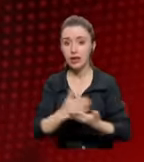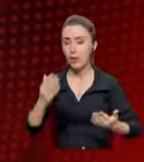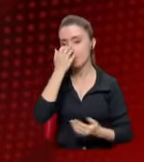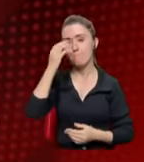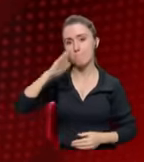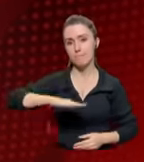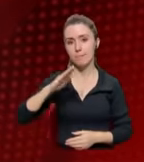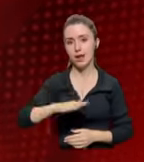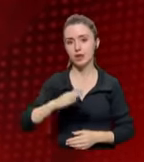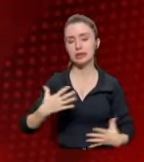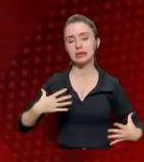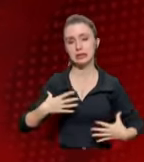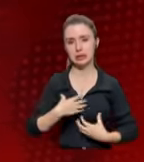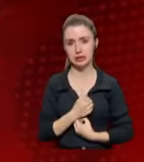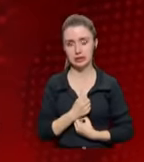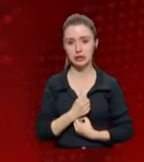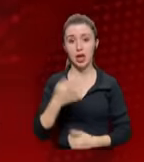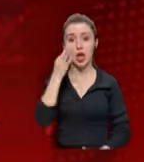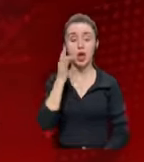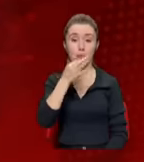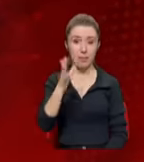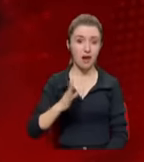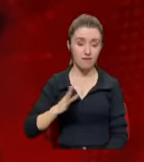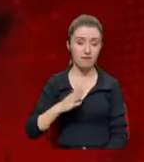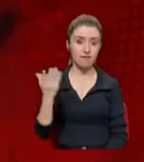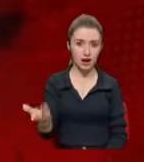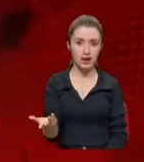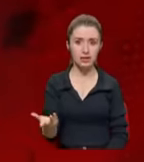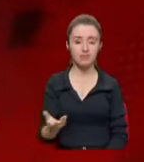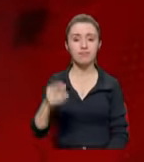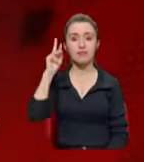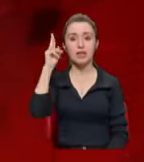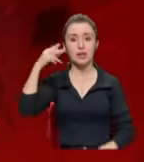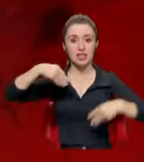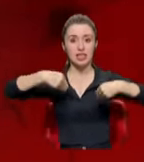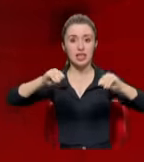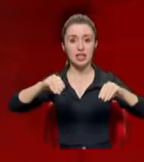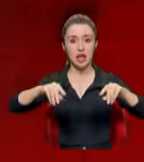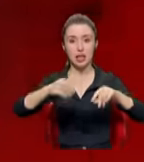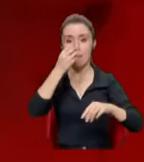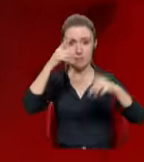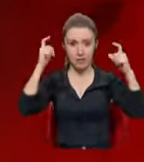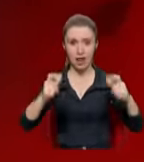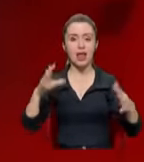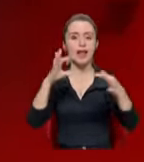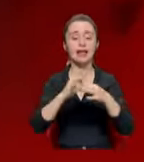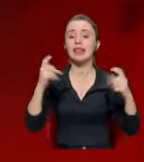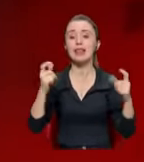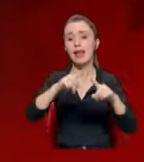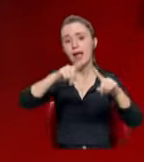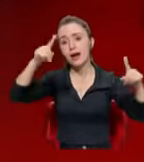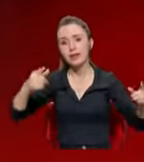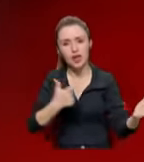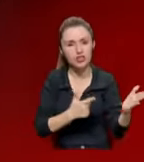beklentilerde can sıkıcı öyle bir haber izleyeceksiniz ki yabancılara satılan meralarla ilgili Daha nereye kadar